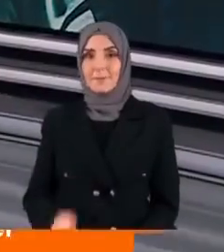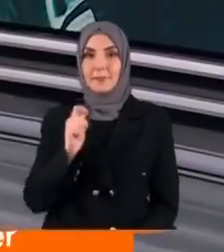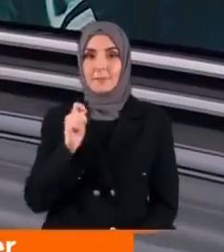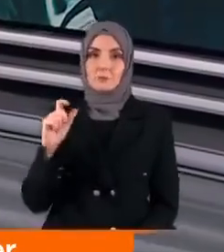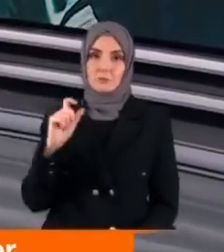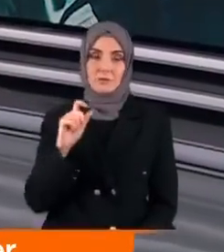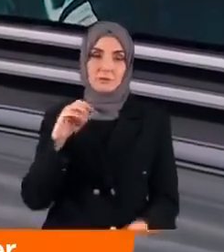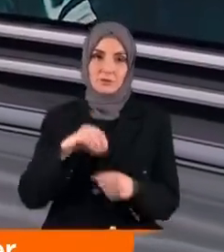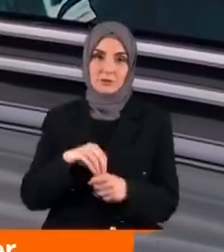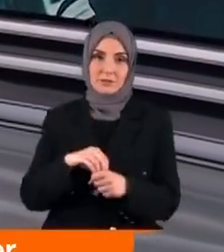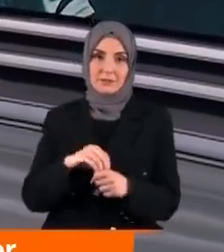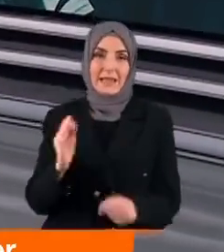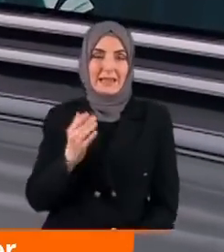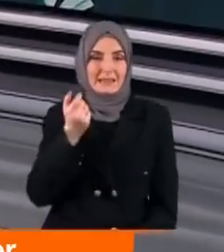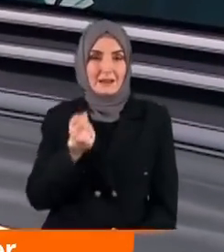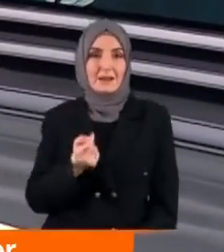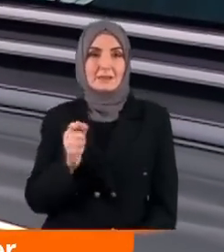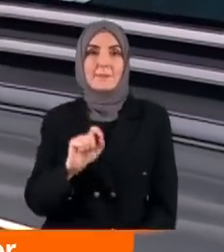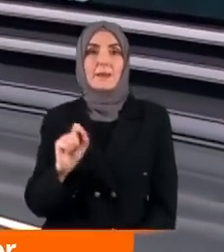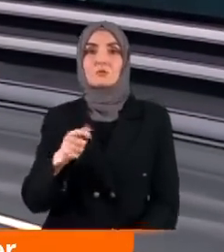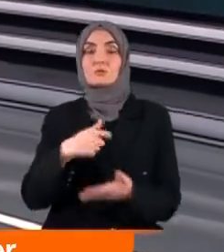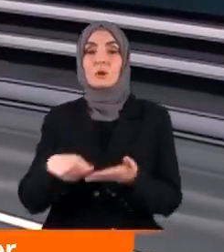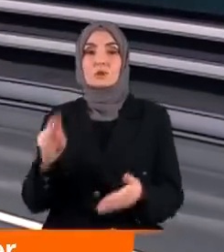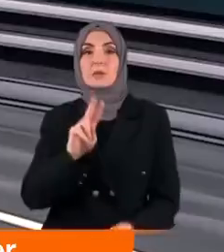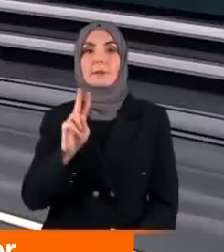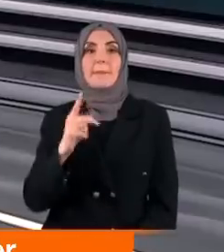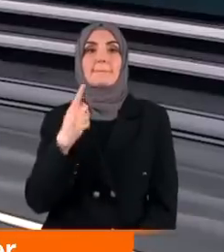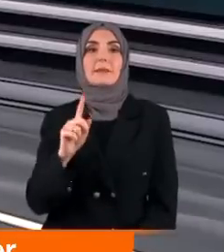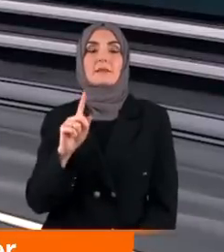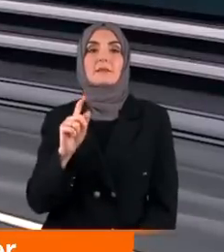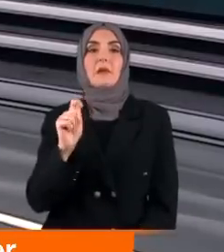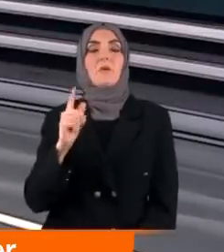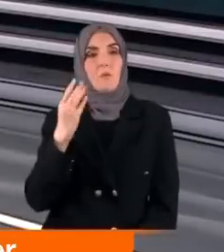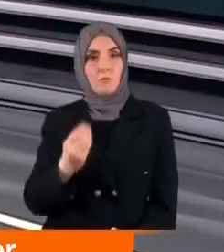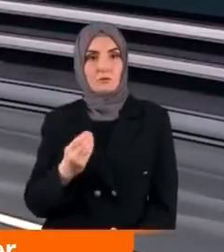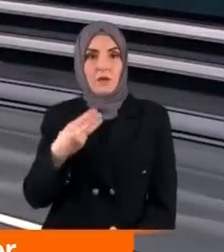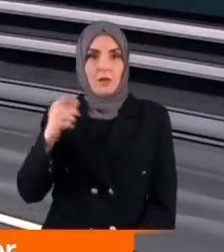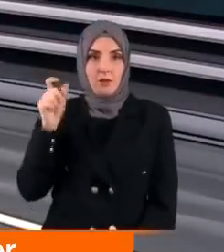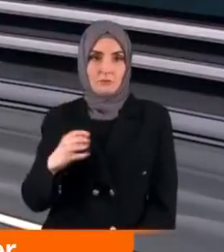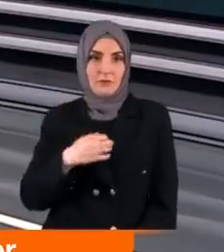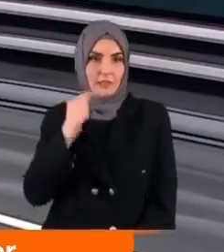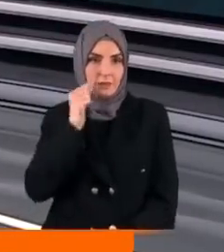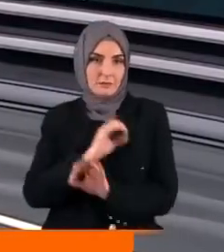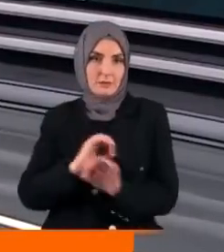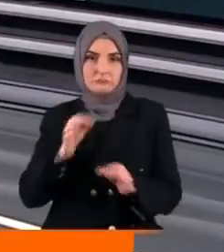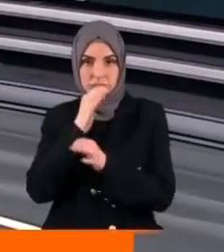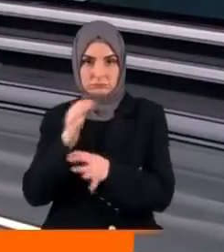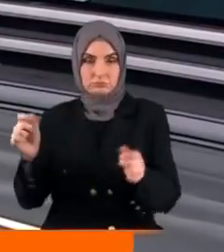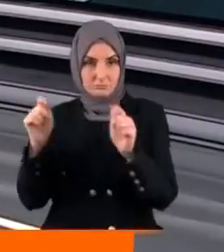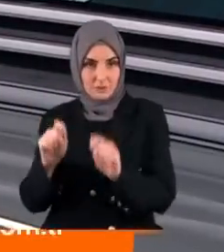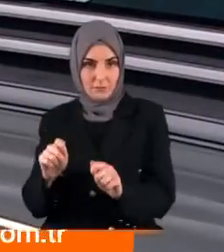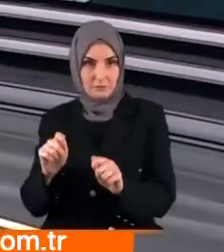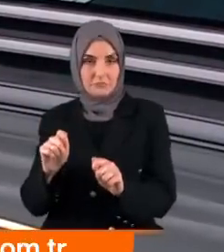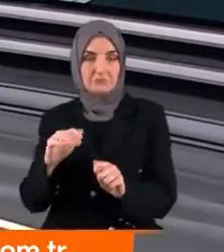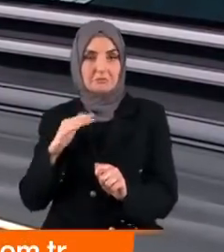Temmuz'da en düşük memur maaşı 22 bin lira olacak. Cumhurbaşkanı Erdoğan bizzat duyurmuştu ama buna rağmen aksi bir iddia